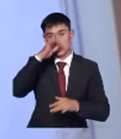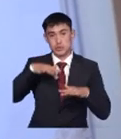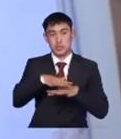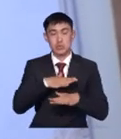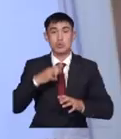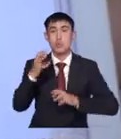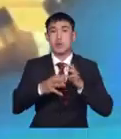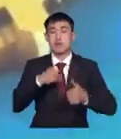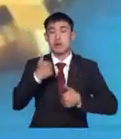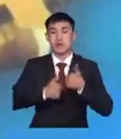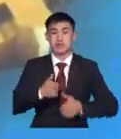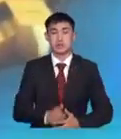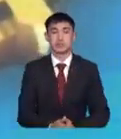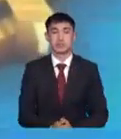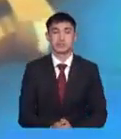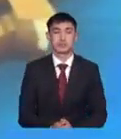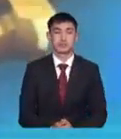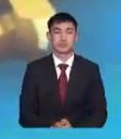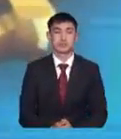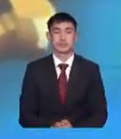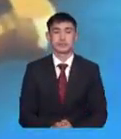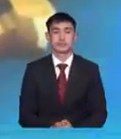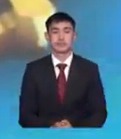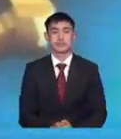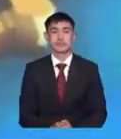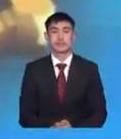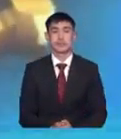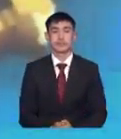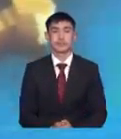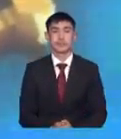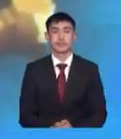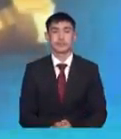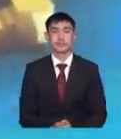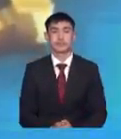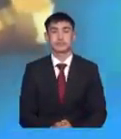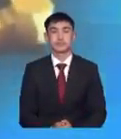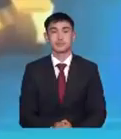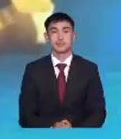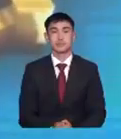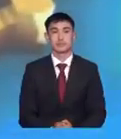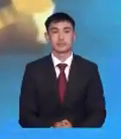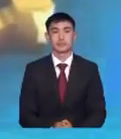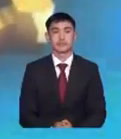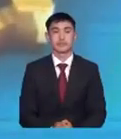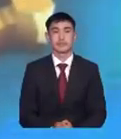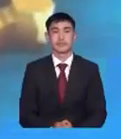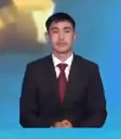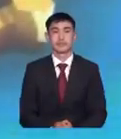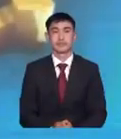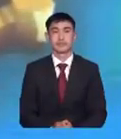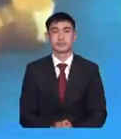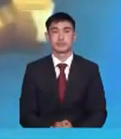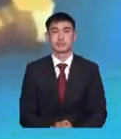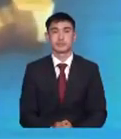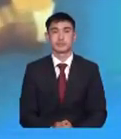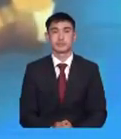на мировых аренах. Алматы облысы төтенше жағдайлар департаментының өрт сөндіру және авариялық құтқару жұмыстары